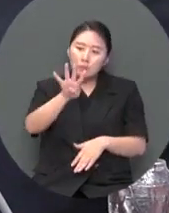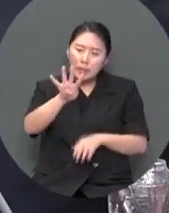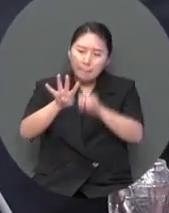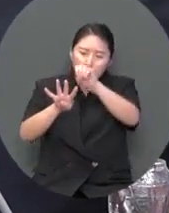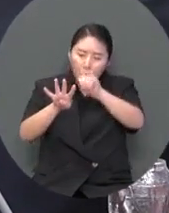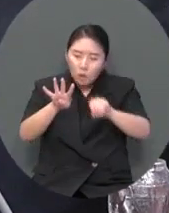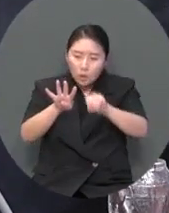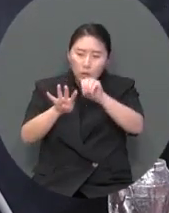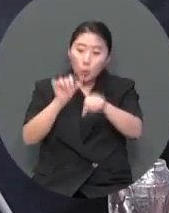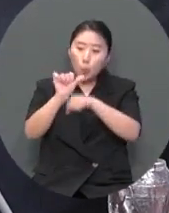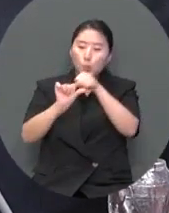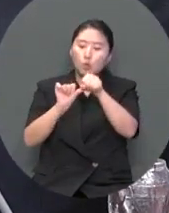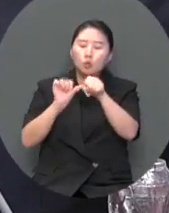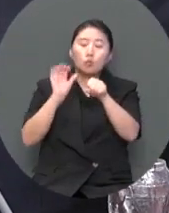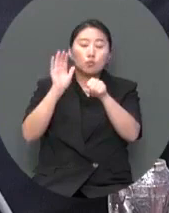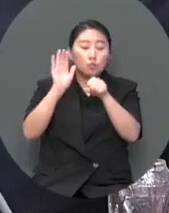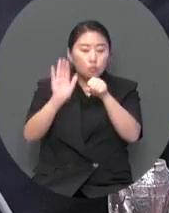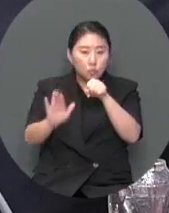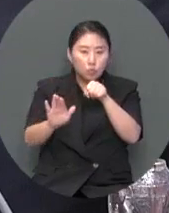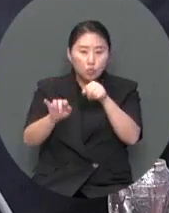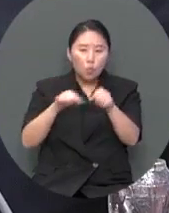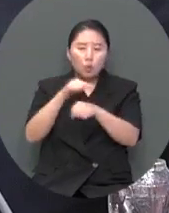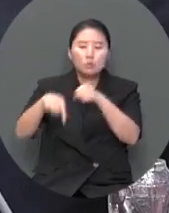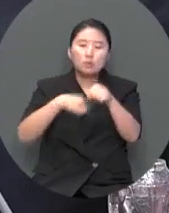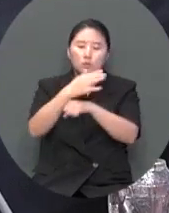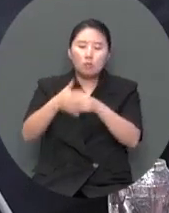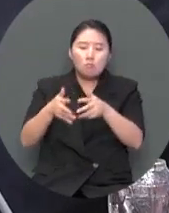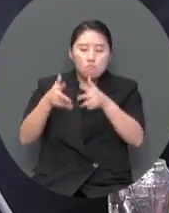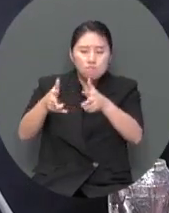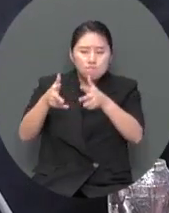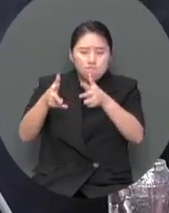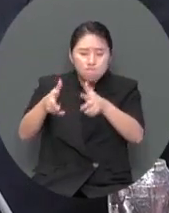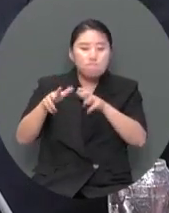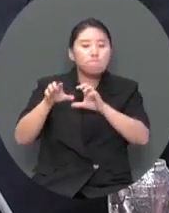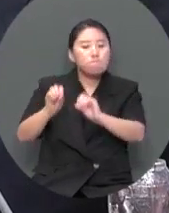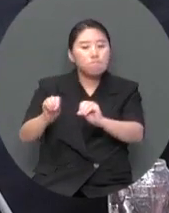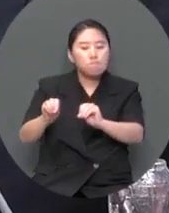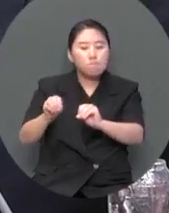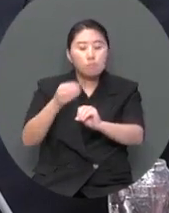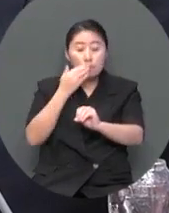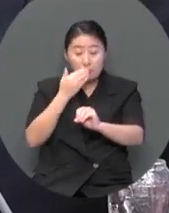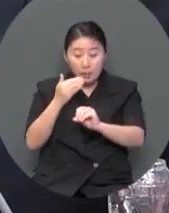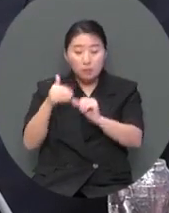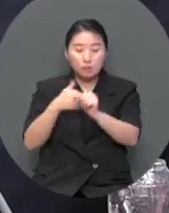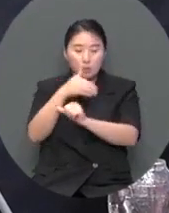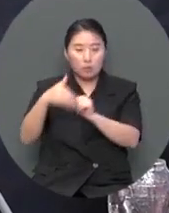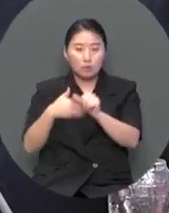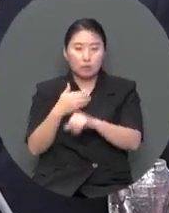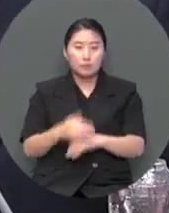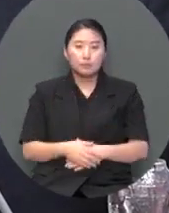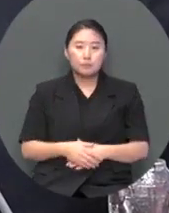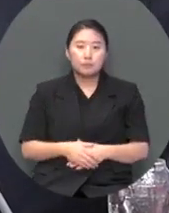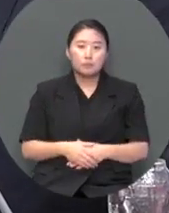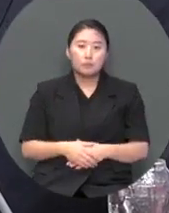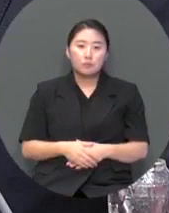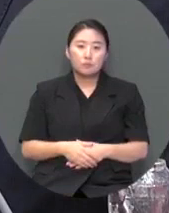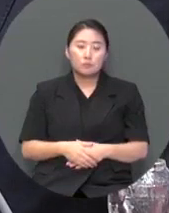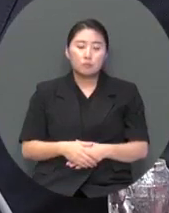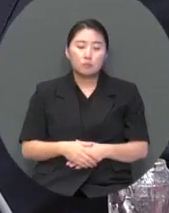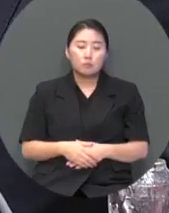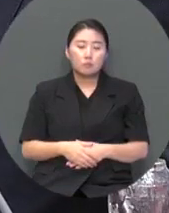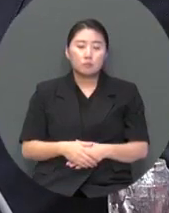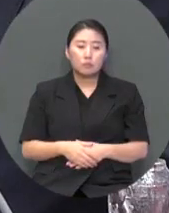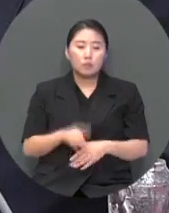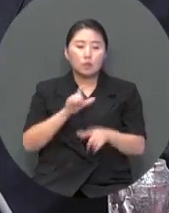88.4%로 5년 후면 원전 가동이 중단될 수 있는 상황이 되었습니다.